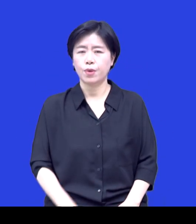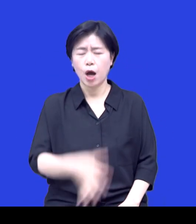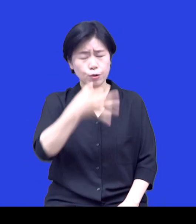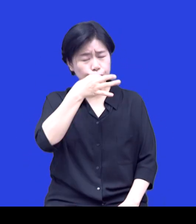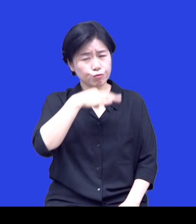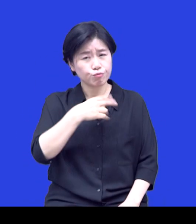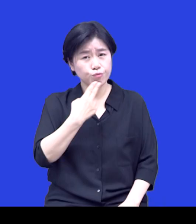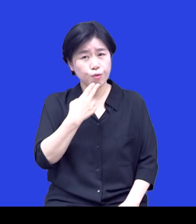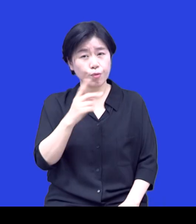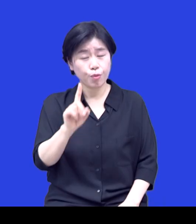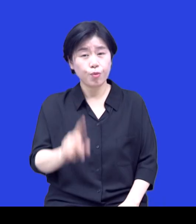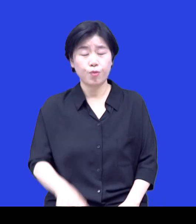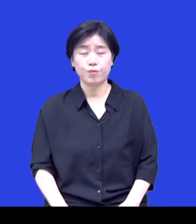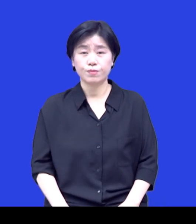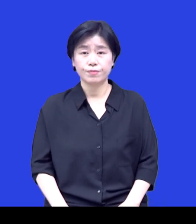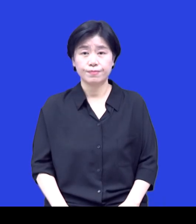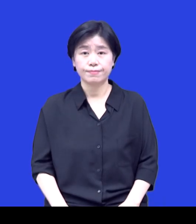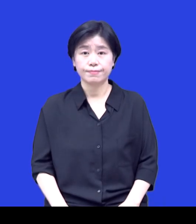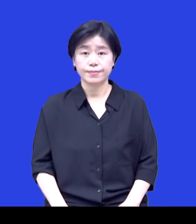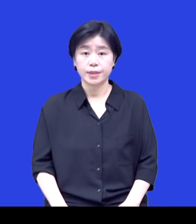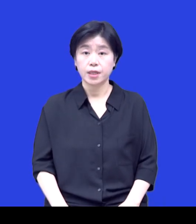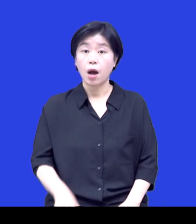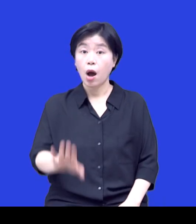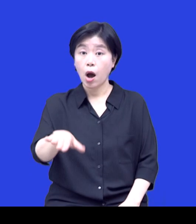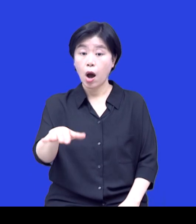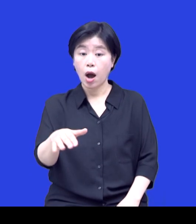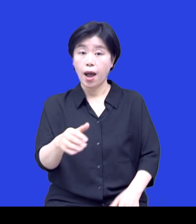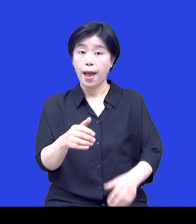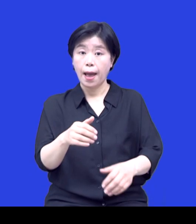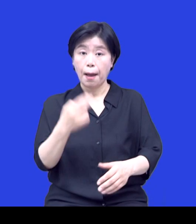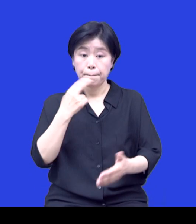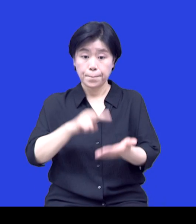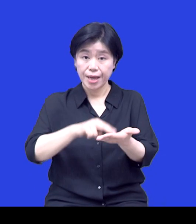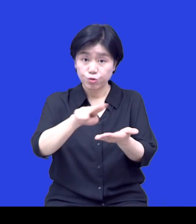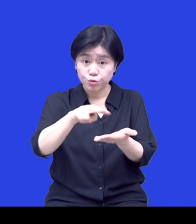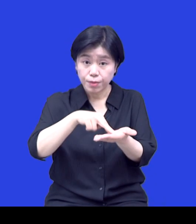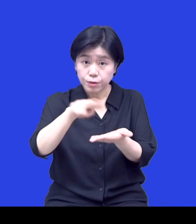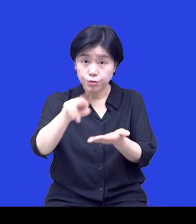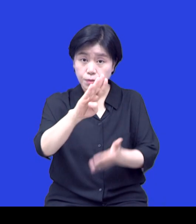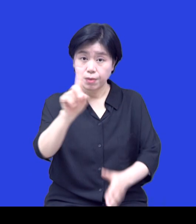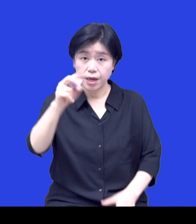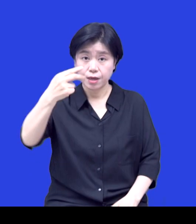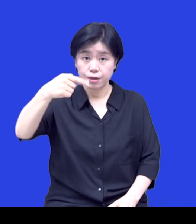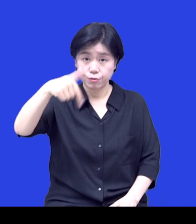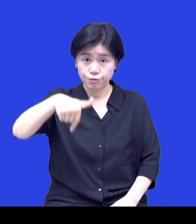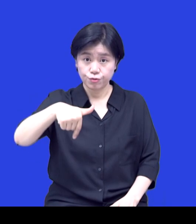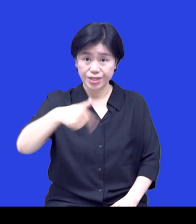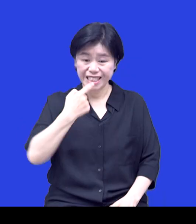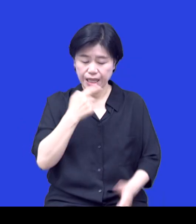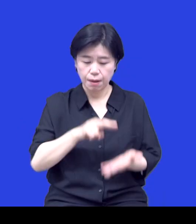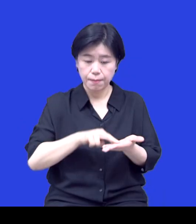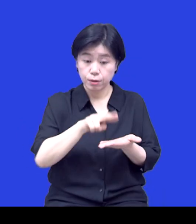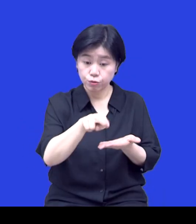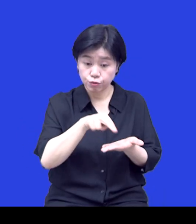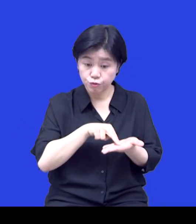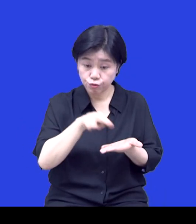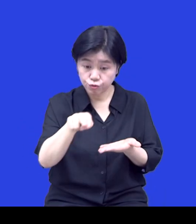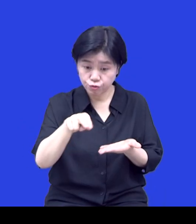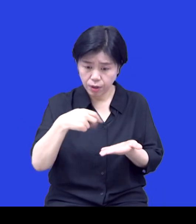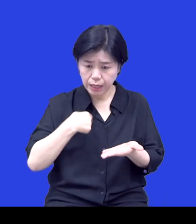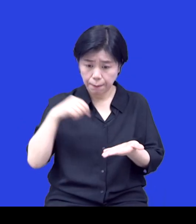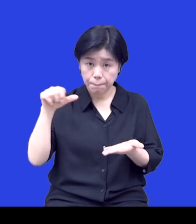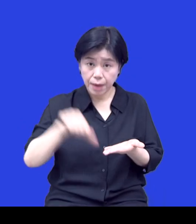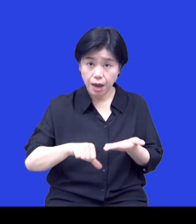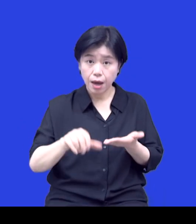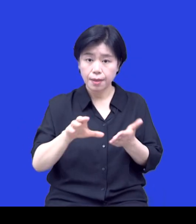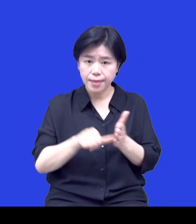거거든요. 아. 그러니까 경기에서 졌으면 바둑 기사들도 복귀를 해보자. 내가 왜 졌는지. 그쵸. 이유를 알고 지는